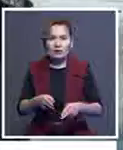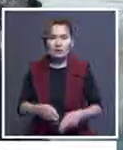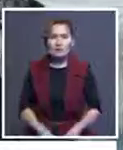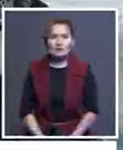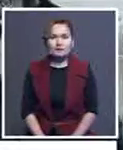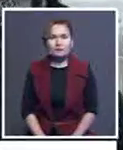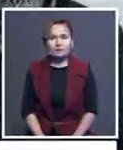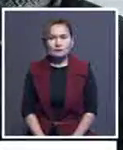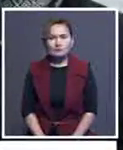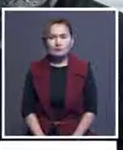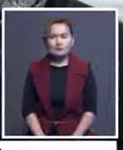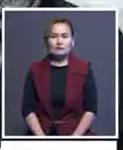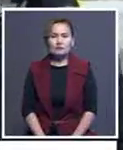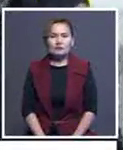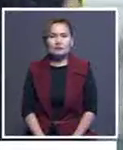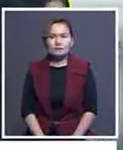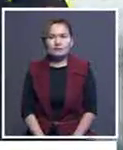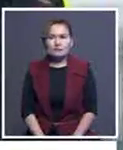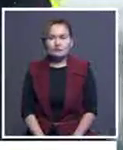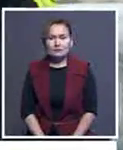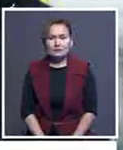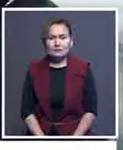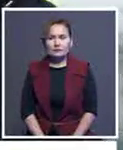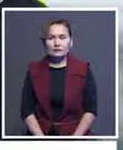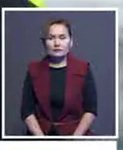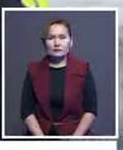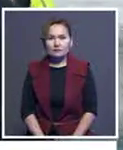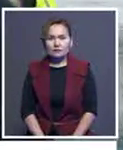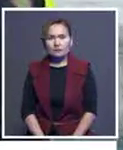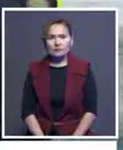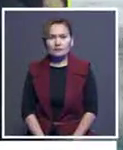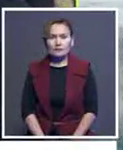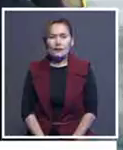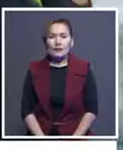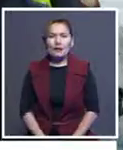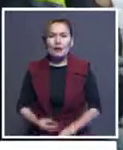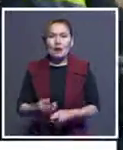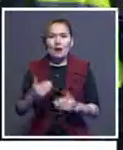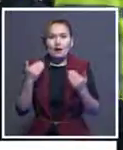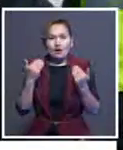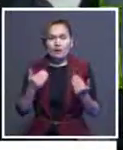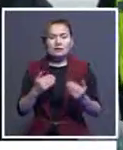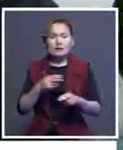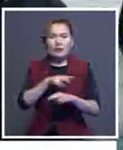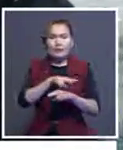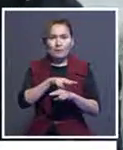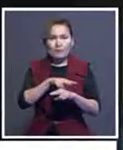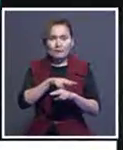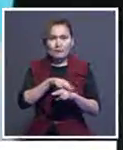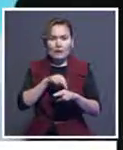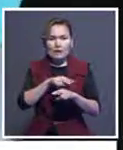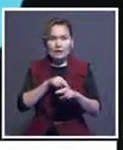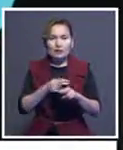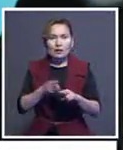былайынан сендердің жаңағы бір мынау осы қызметтеріне, жаңағы жұмыстарына бір кедергі жасағандар,